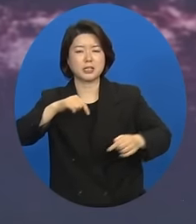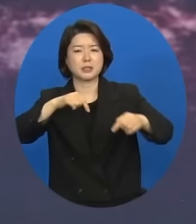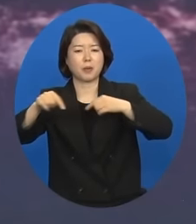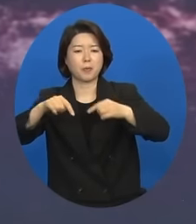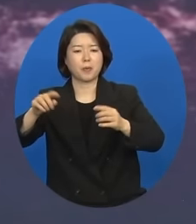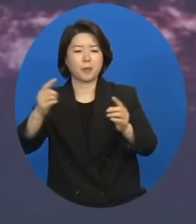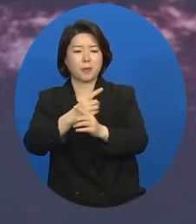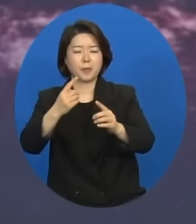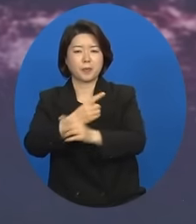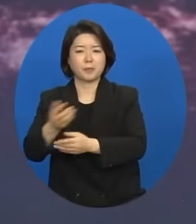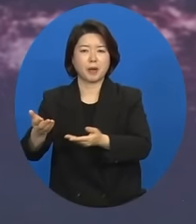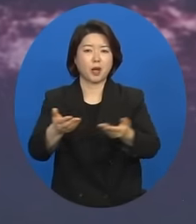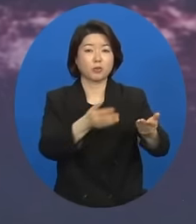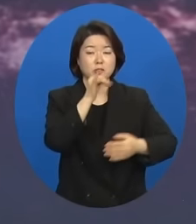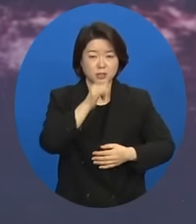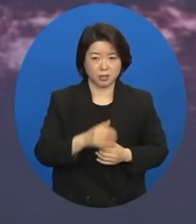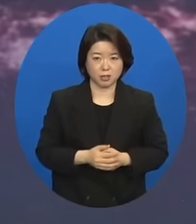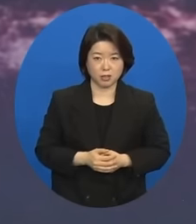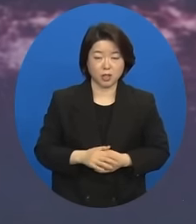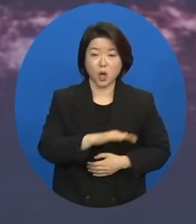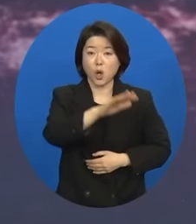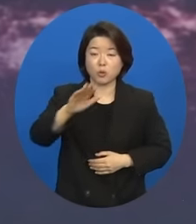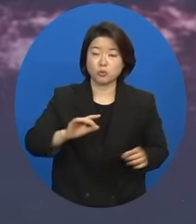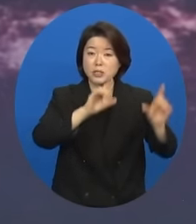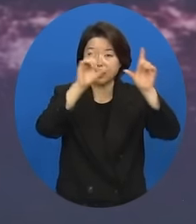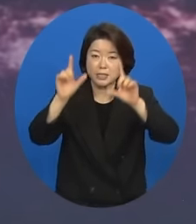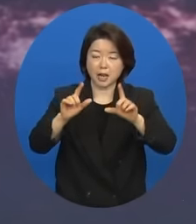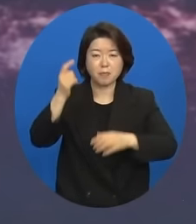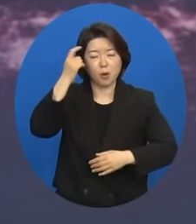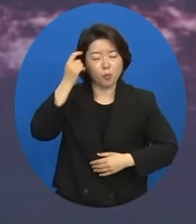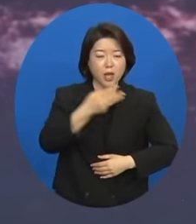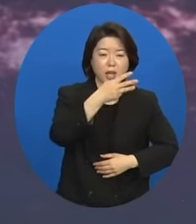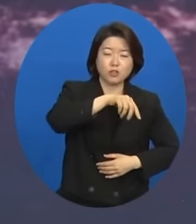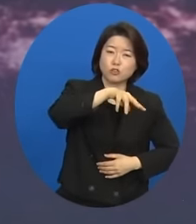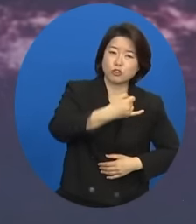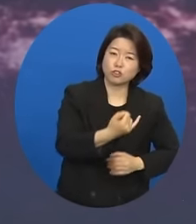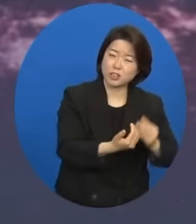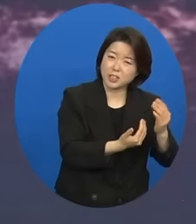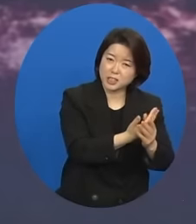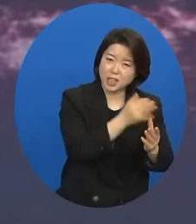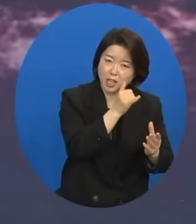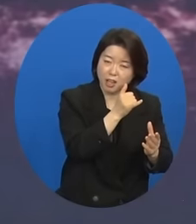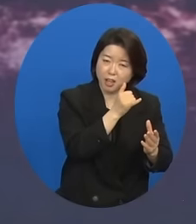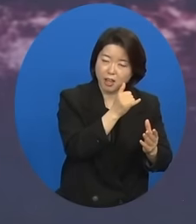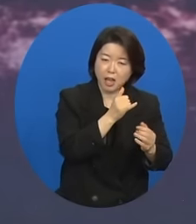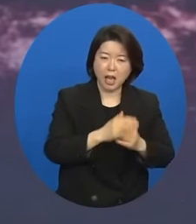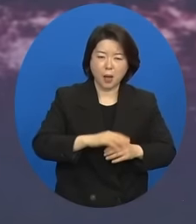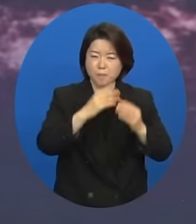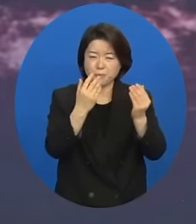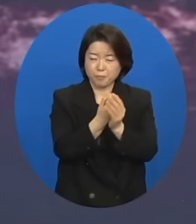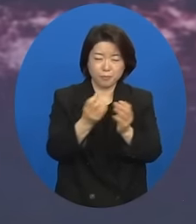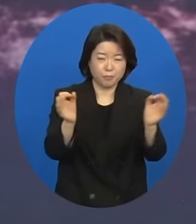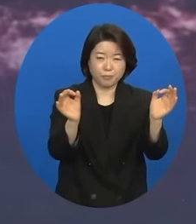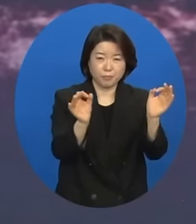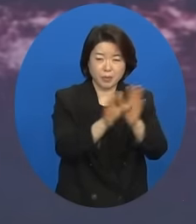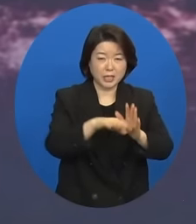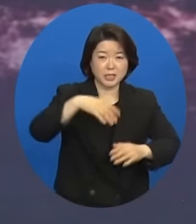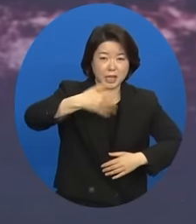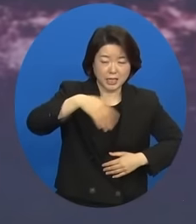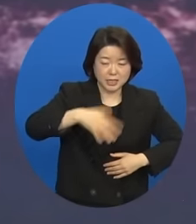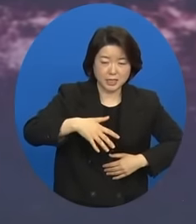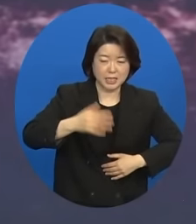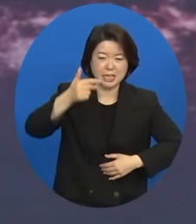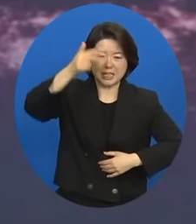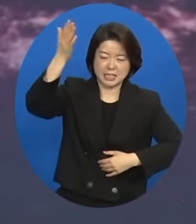있는가 왜 그럴까요 우리의 아직 다루어지지 않은이 습성이 있고요 본이 있 때문에